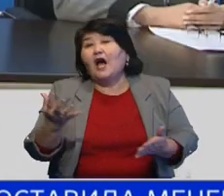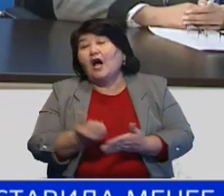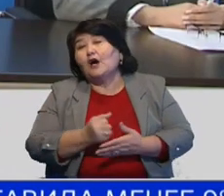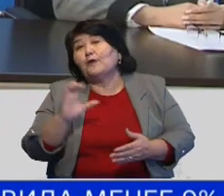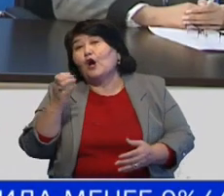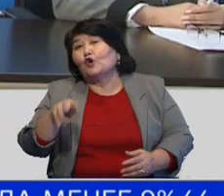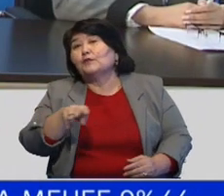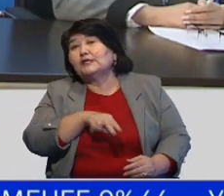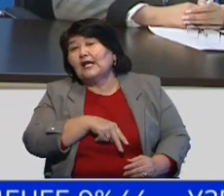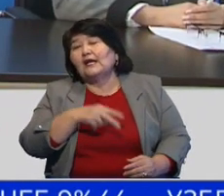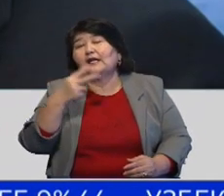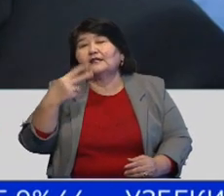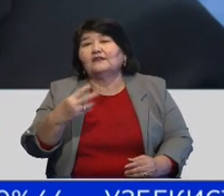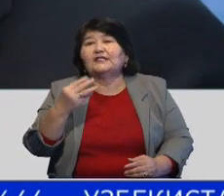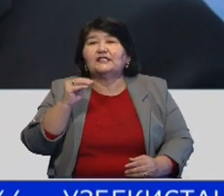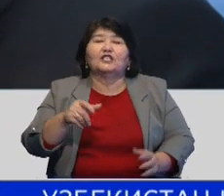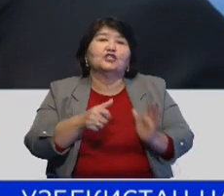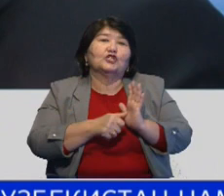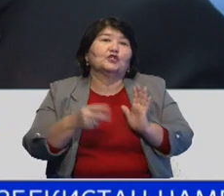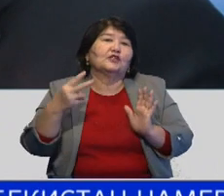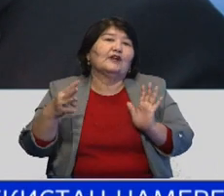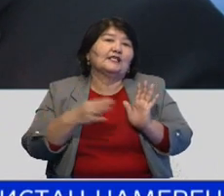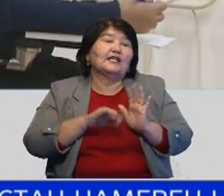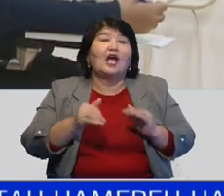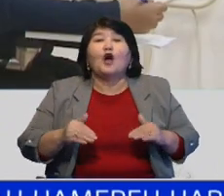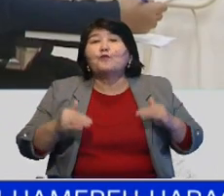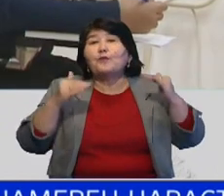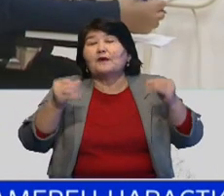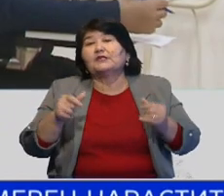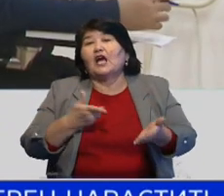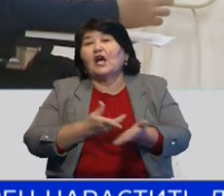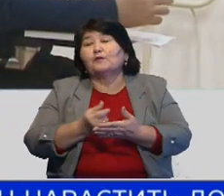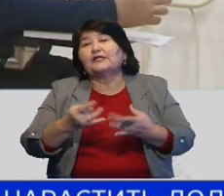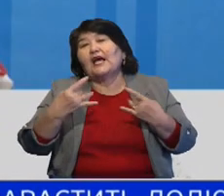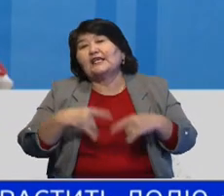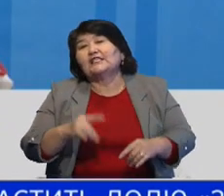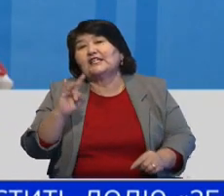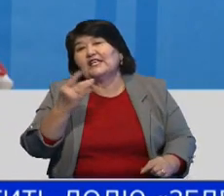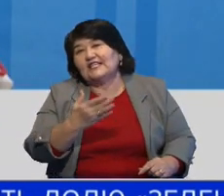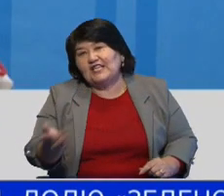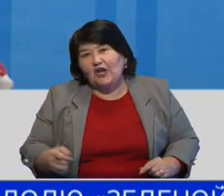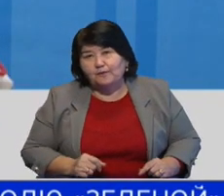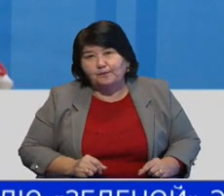27.32.13 23.62 тенге повышены также пособие на рождение